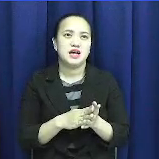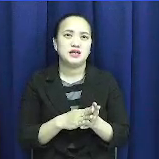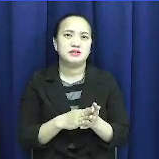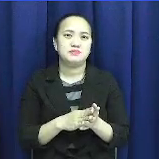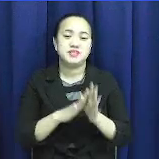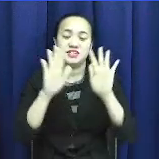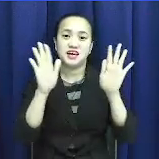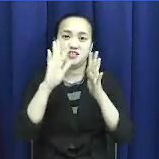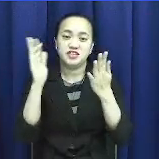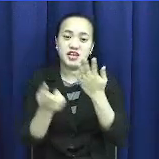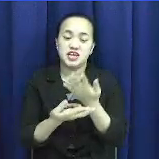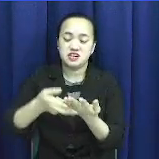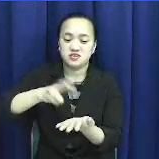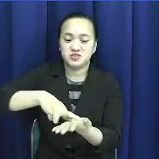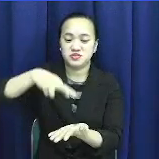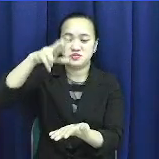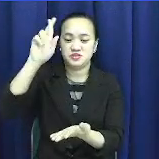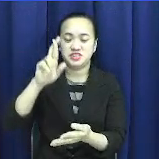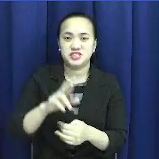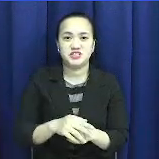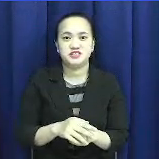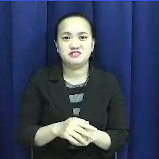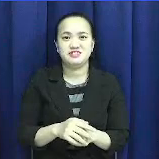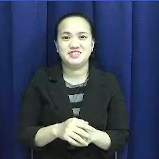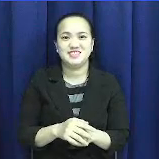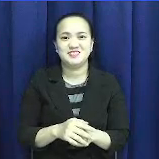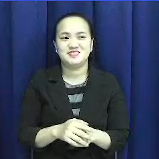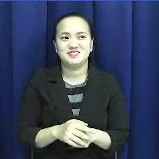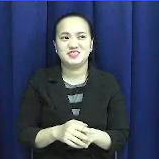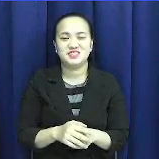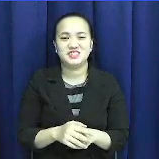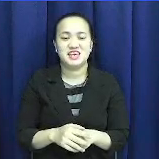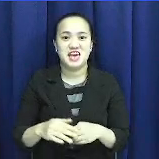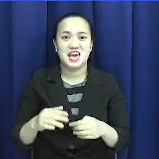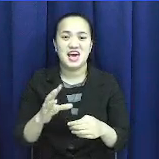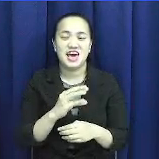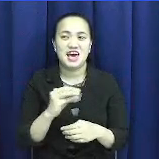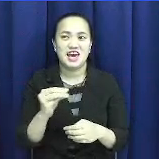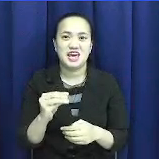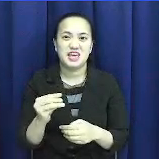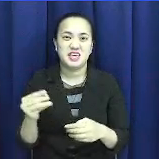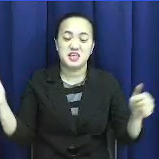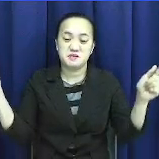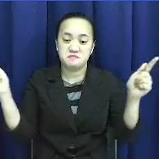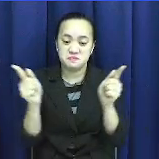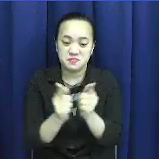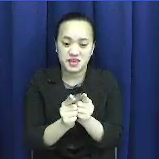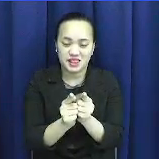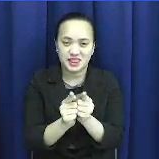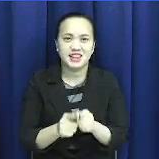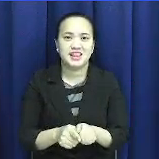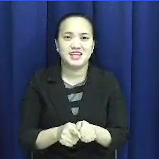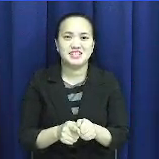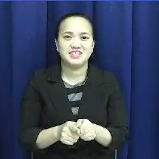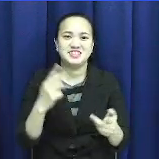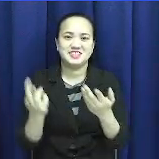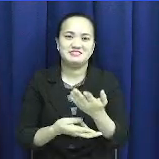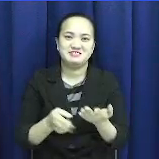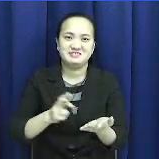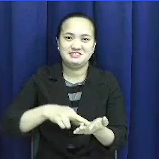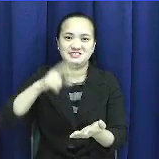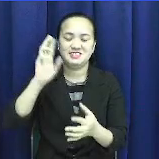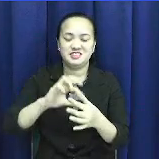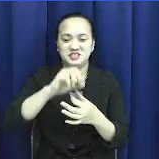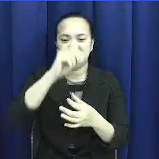ni Marias o ng tatlong Maria na sinalubong ang muling pagkabuhay ng Panginoon.